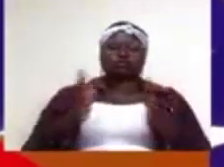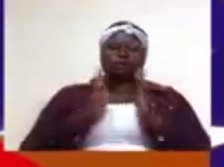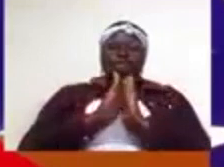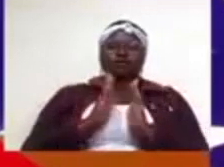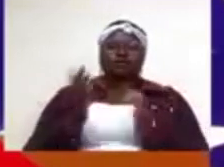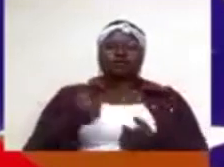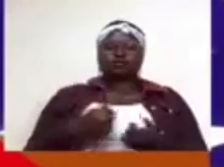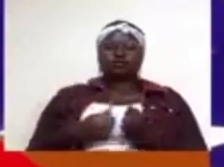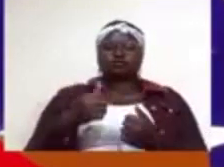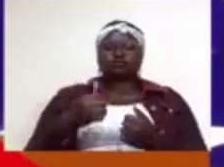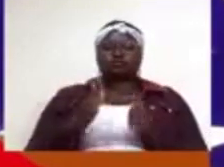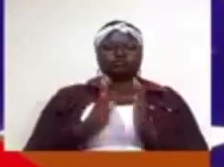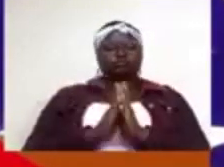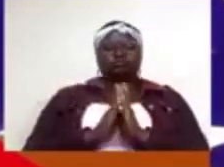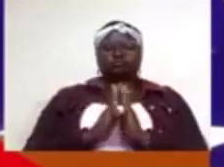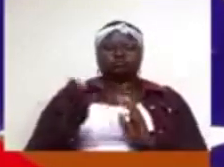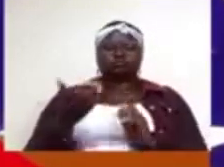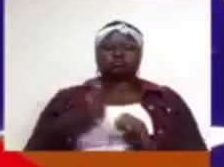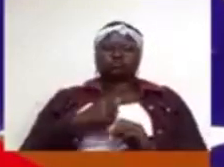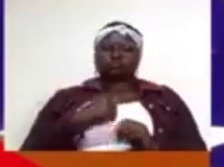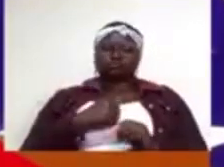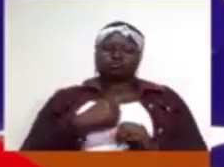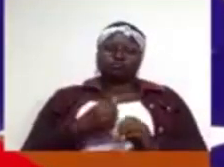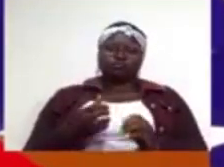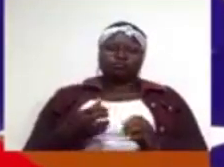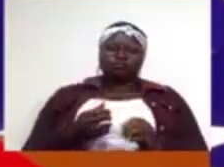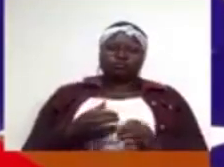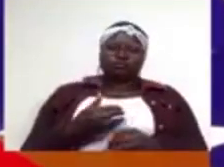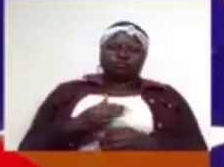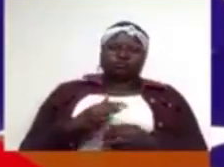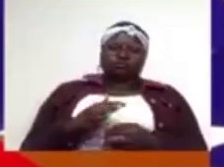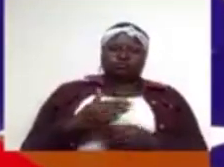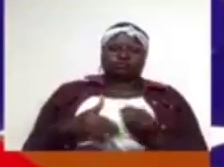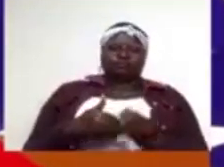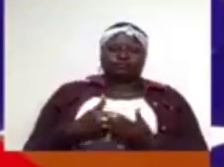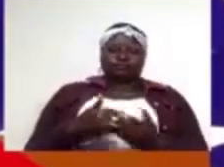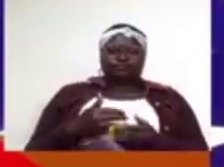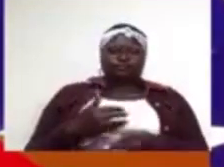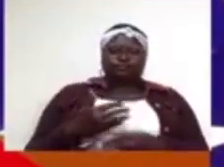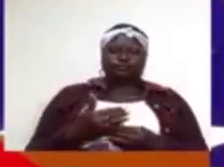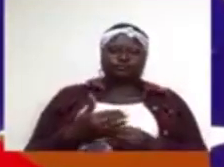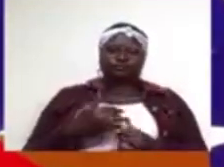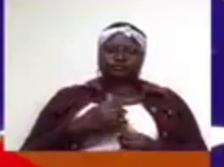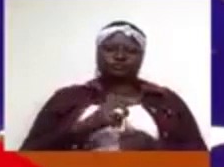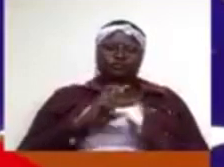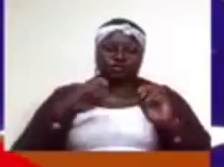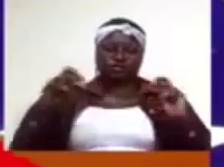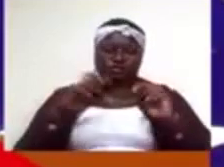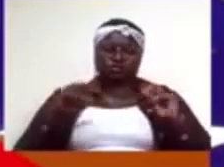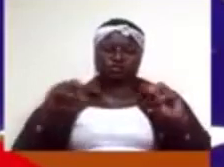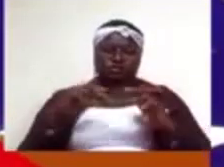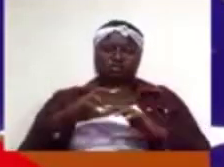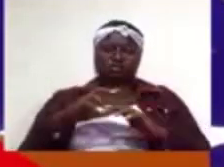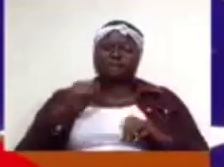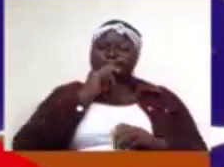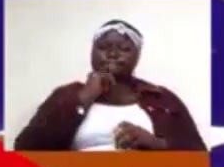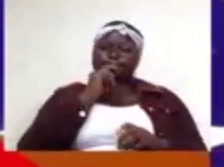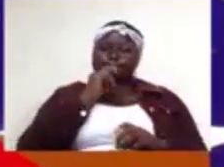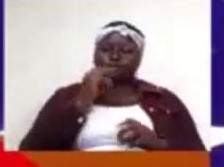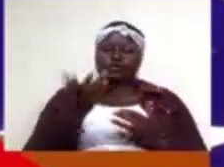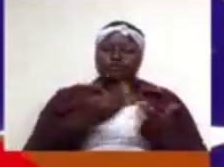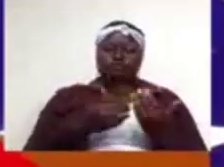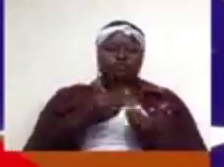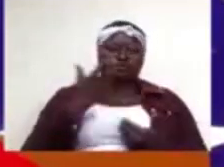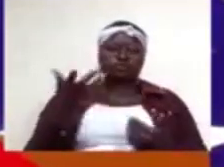mahoya mudo ni kuyumiriria kwanza mostly and the research na risaveria yona nitie ni arume neo aige